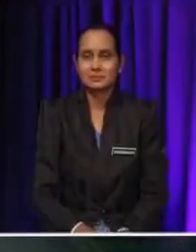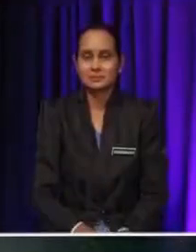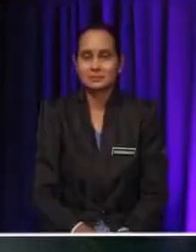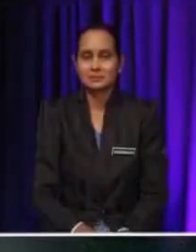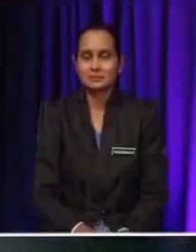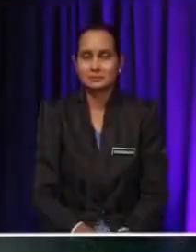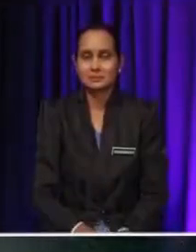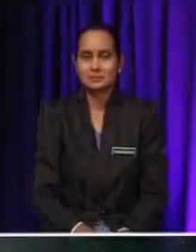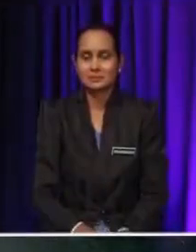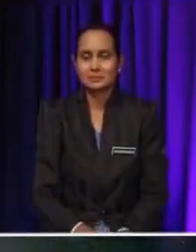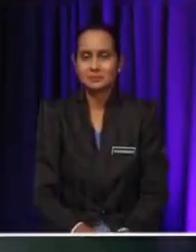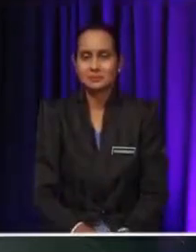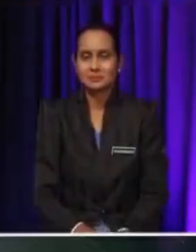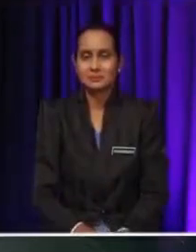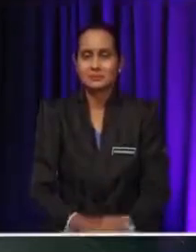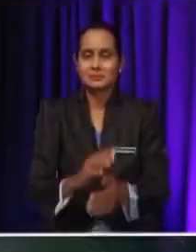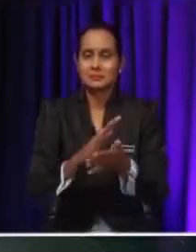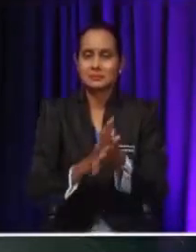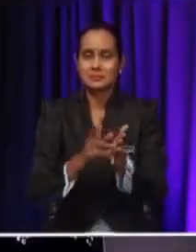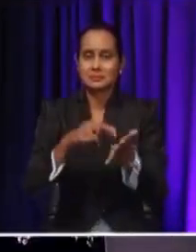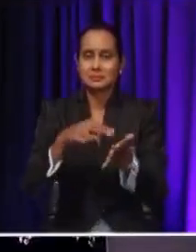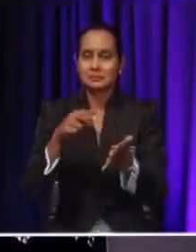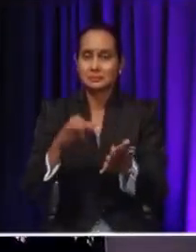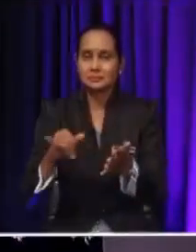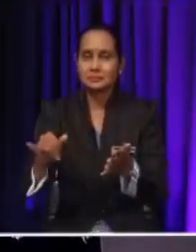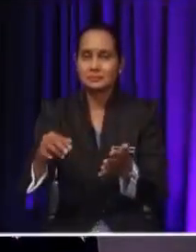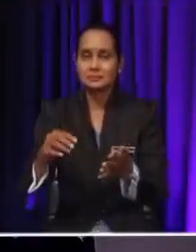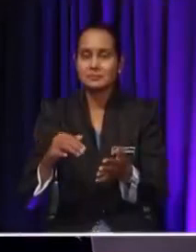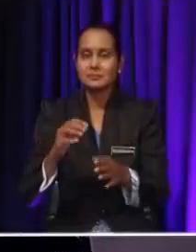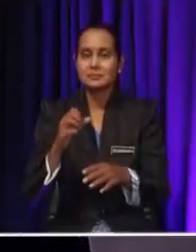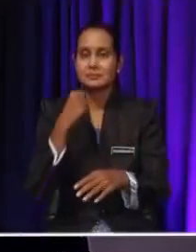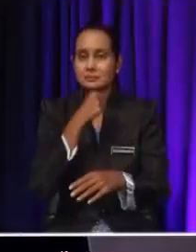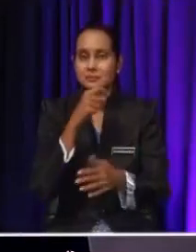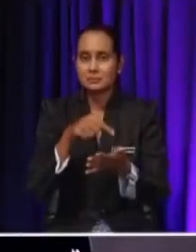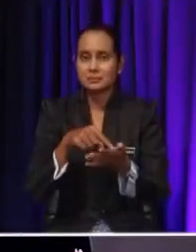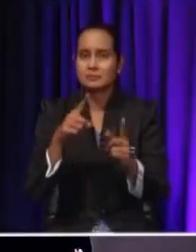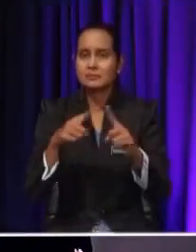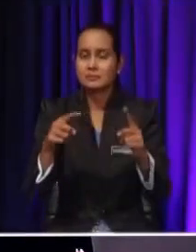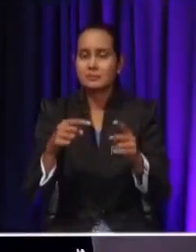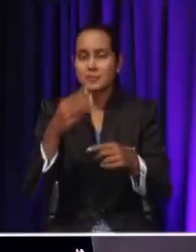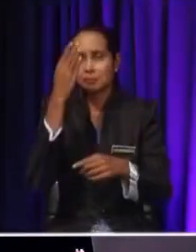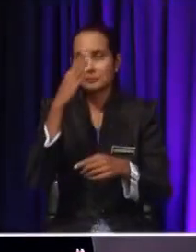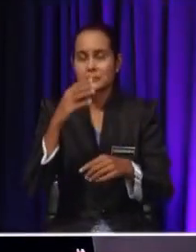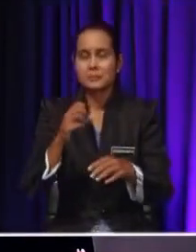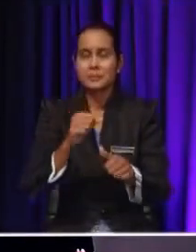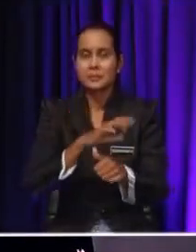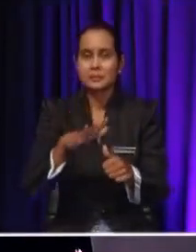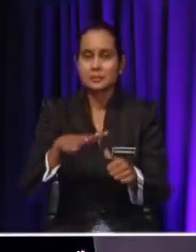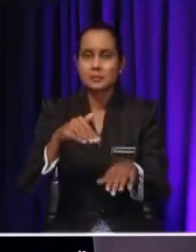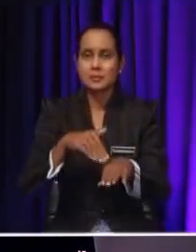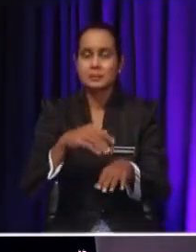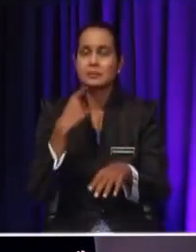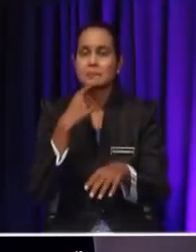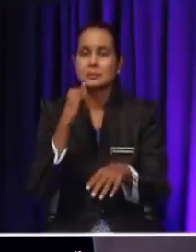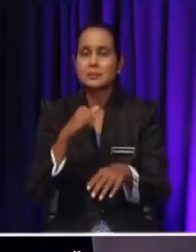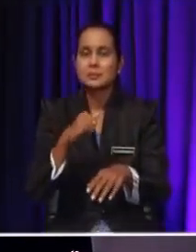anak ibu betul Jadi maksudnya saja ini sebenarnya sangat memberi kesan kepada siapa